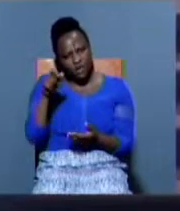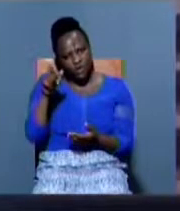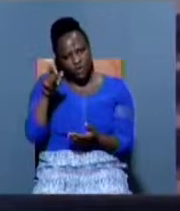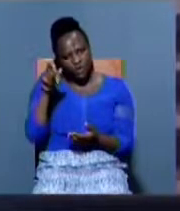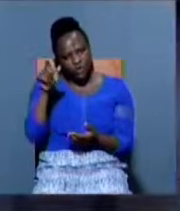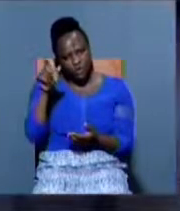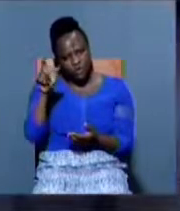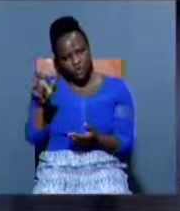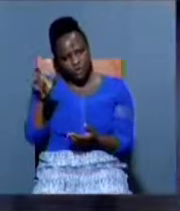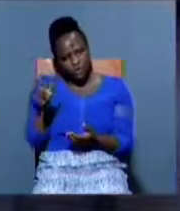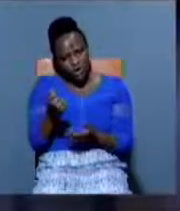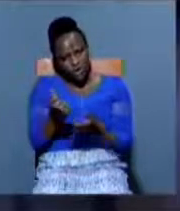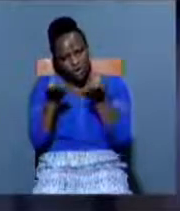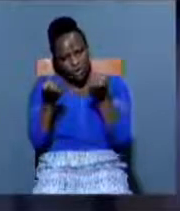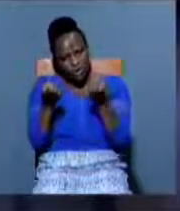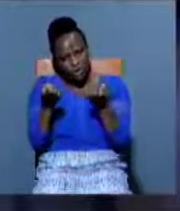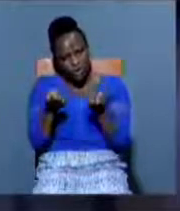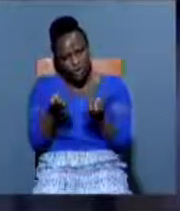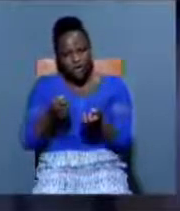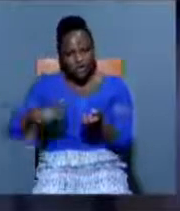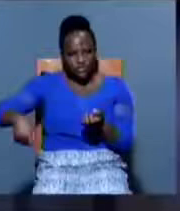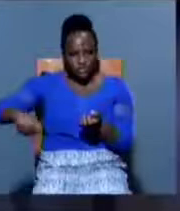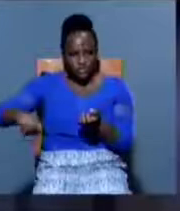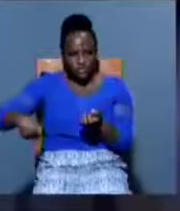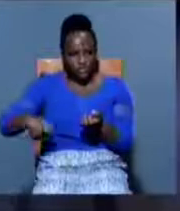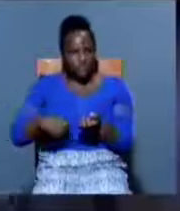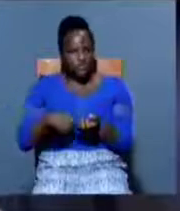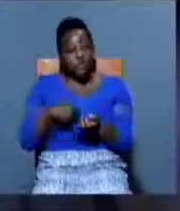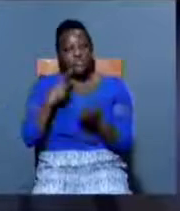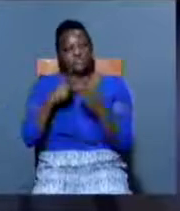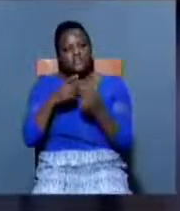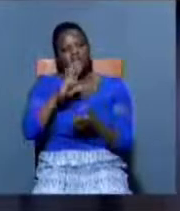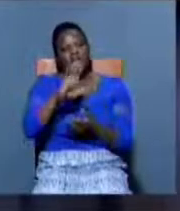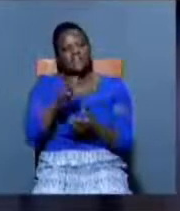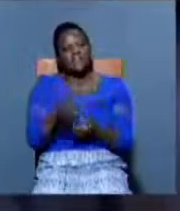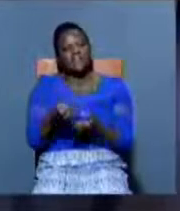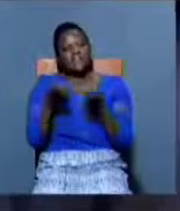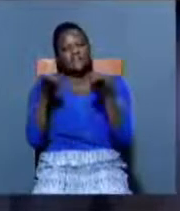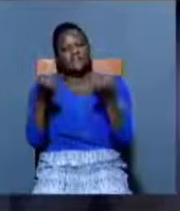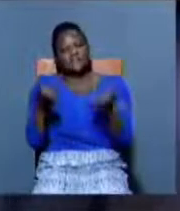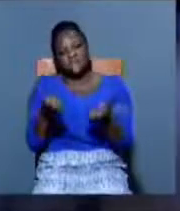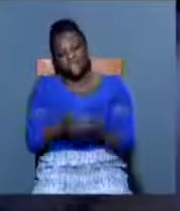muongelesha kinyumbani. Namwambia dukusaka achi, utasikia anajibu kigogo, sendi gwe sendi.